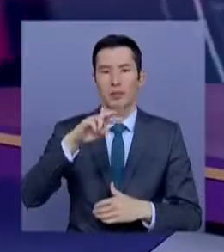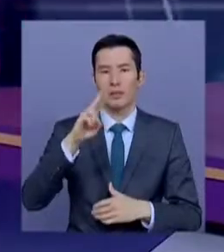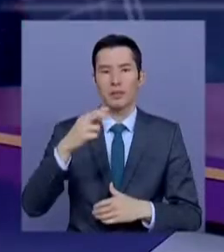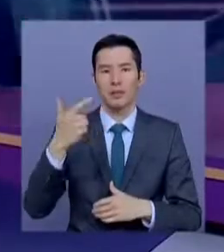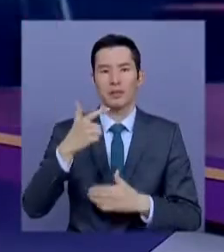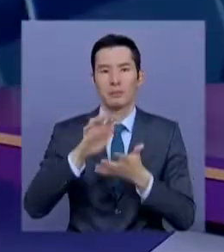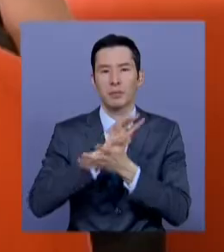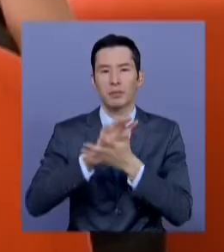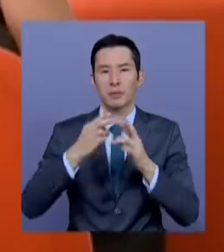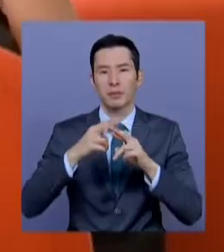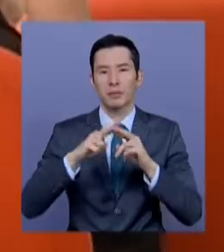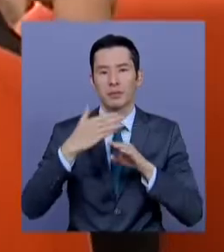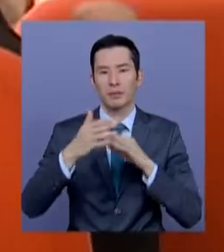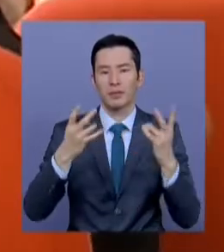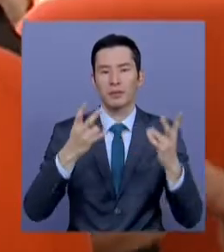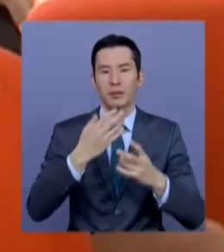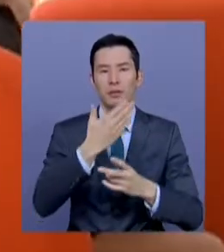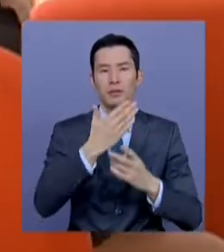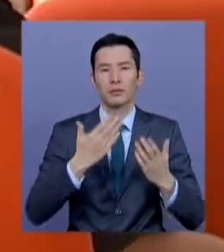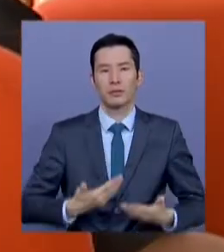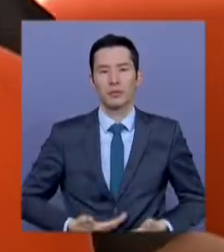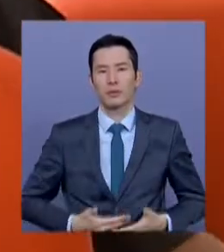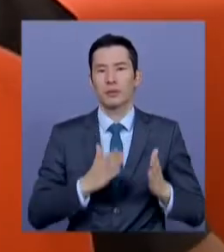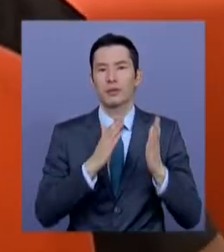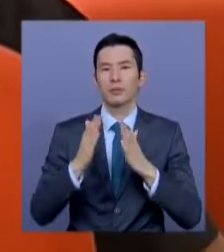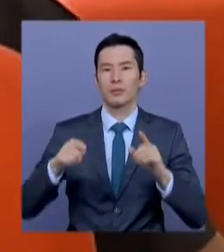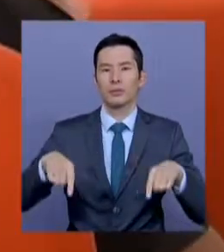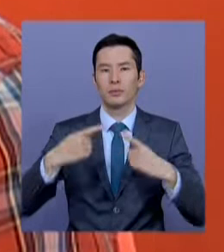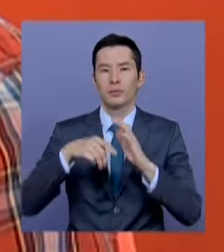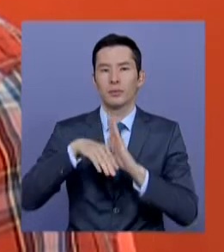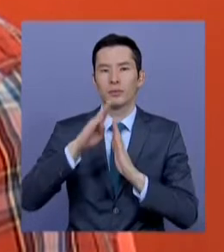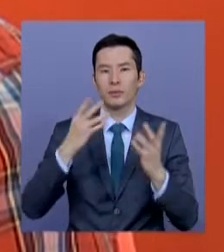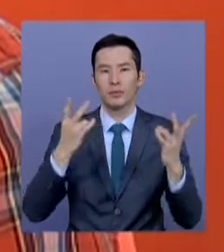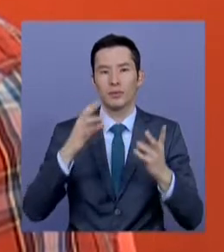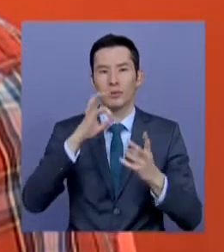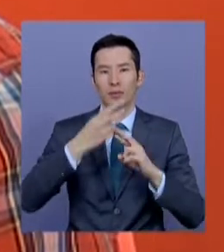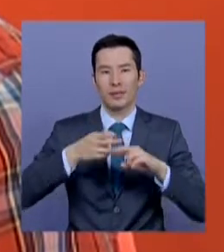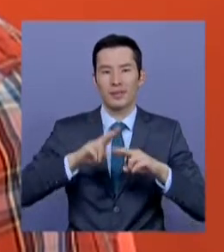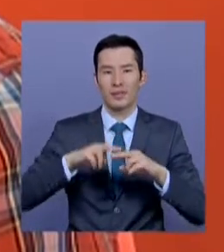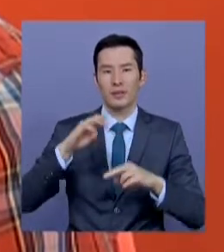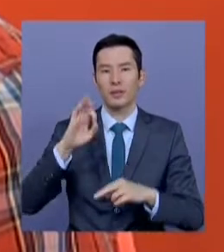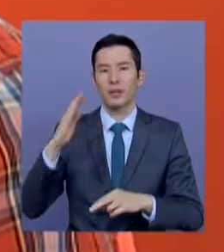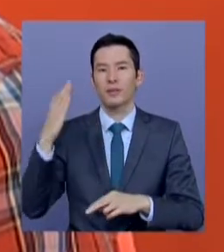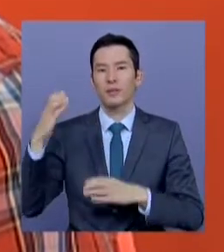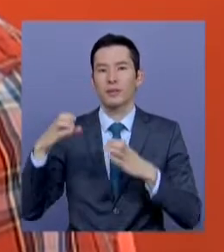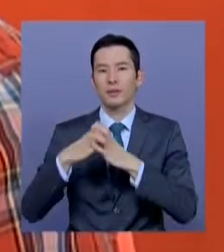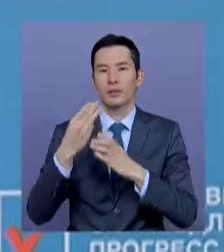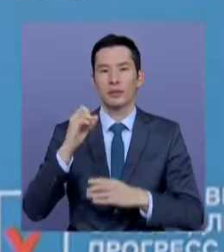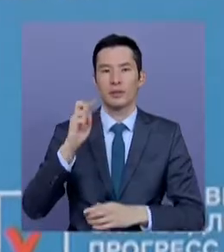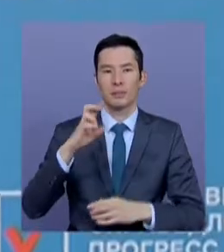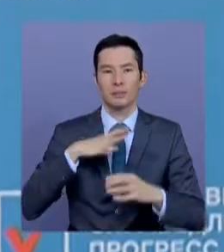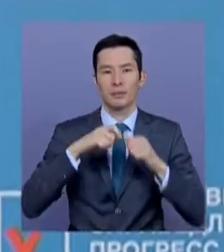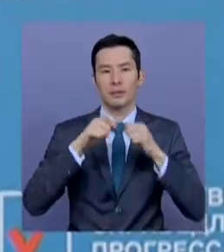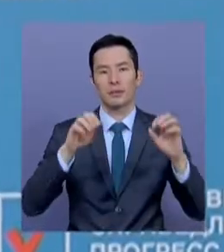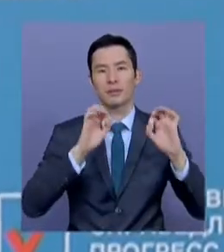студенттер жатақханасының санын арттыру. Осы мәселелер ел президенттігіне үміткер Қасым Жомарт Тоқаевтың сайлау алды тұқынамасында айтылған. Бүгін